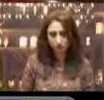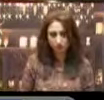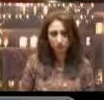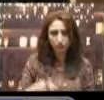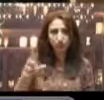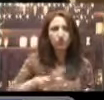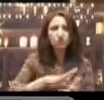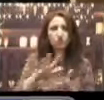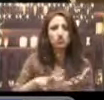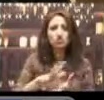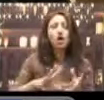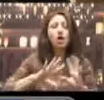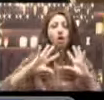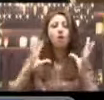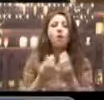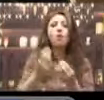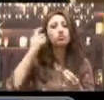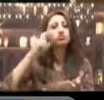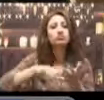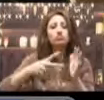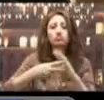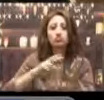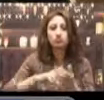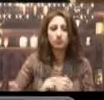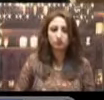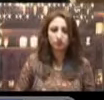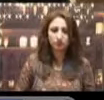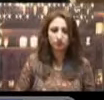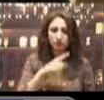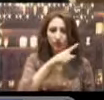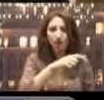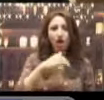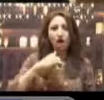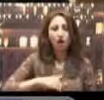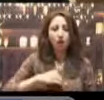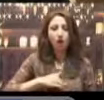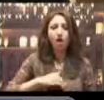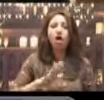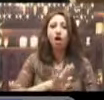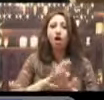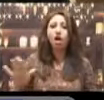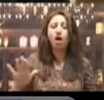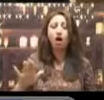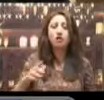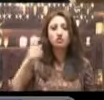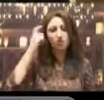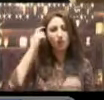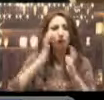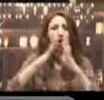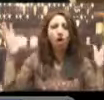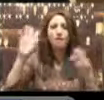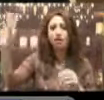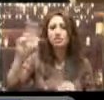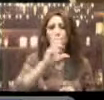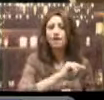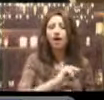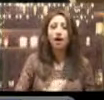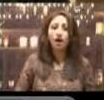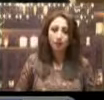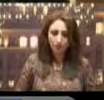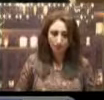كل مشاكلك. يعني نقدر نقول انك انت وصلت الى القناعه اللي بيوصلها دايما العلماء، لان دايما العلماء بيكونوا يعني